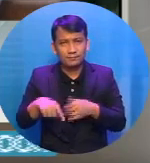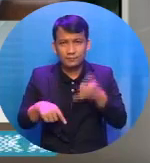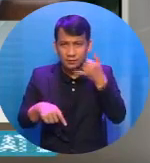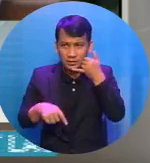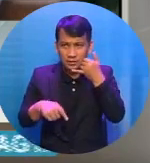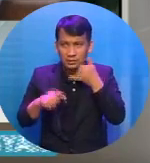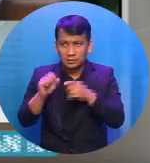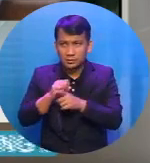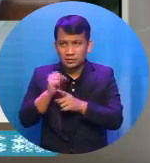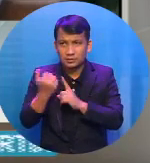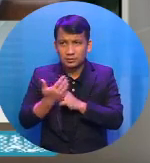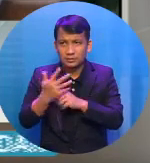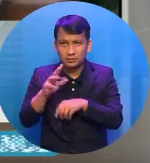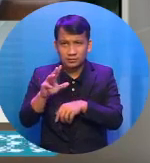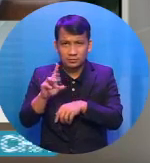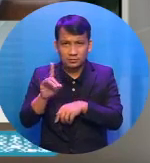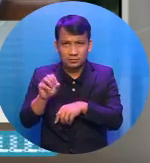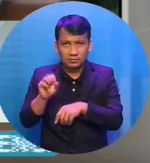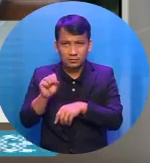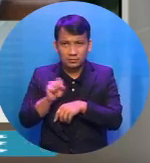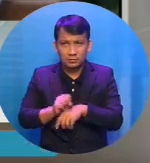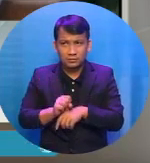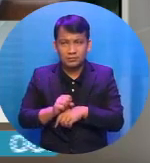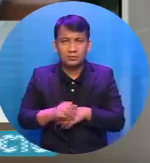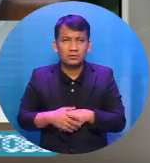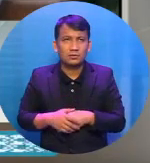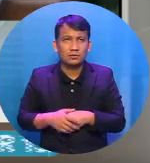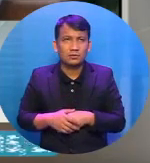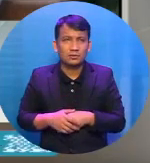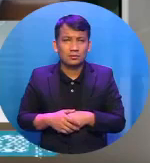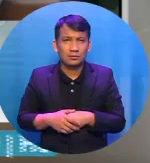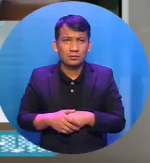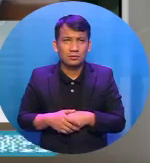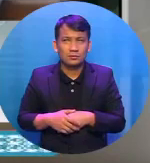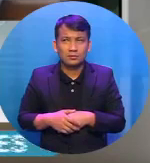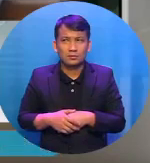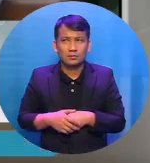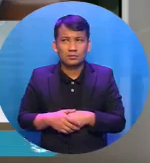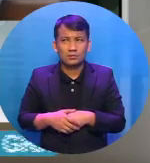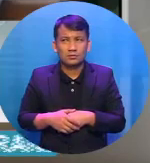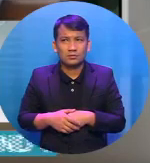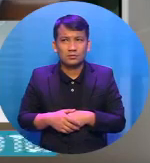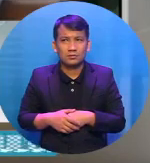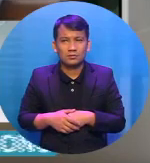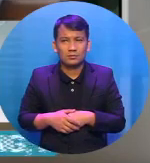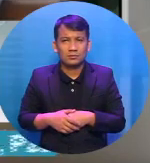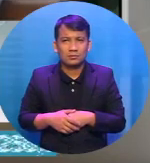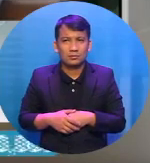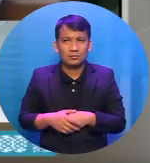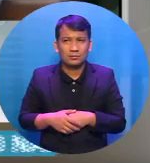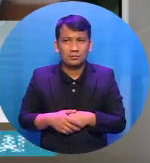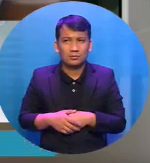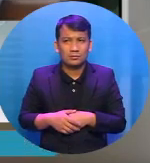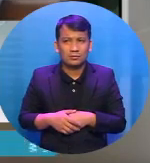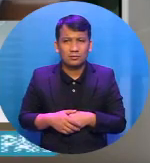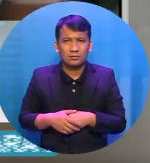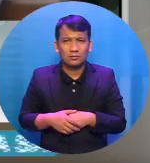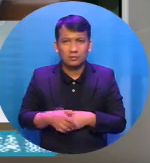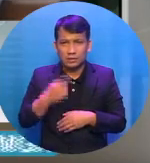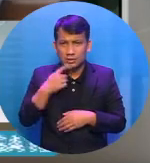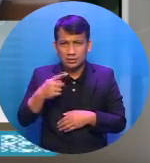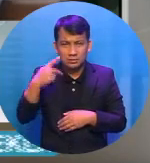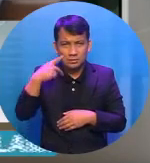tatawagan ko na yung social welfare. Opo. Ito, makinig ka para makita mo na hindi kami nagbibiro. Miss